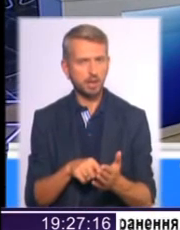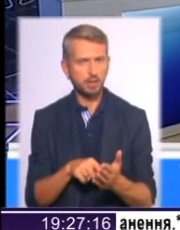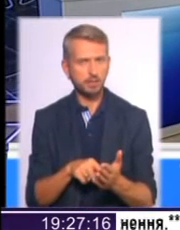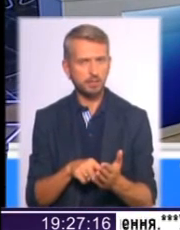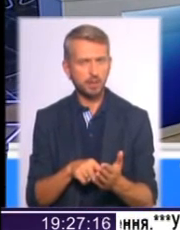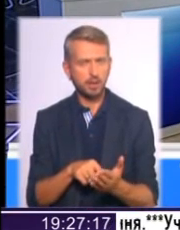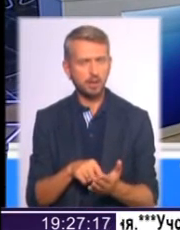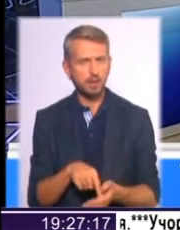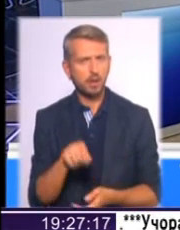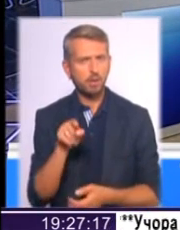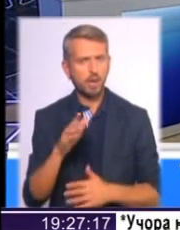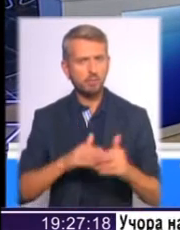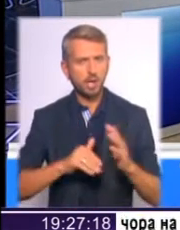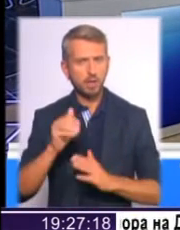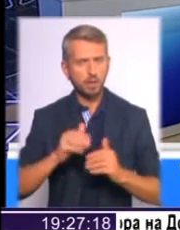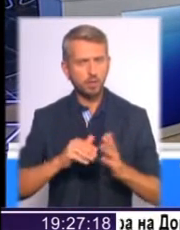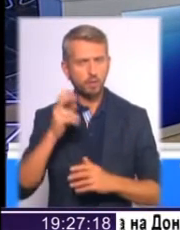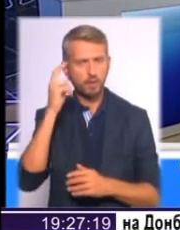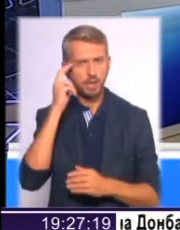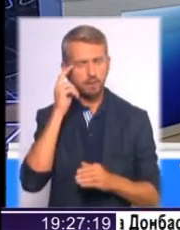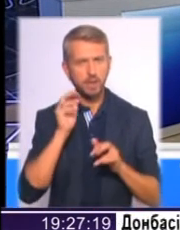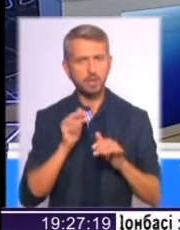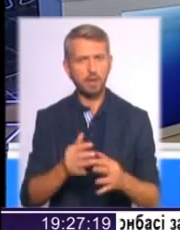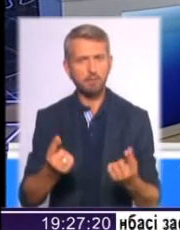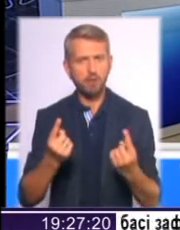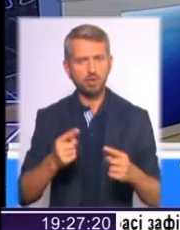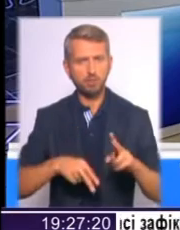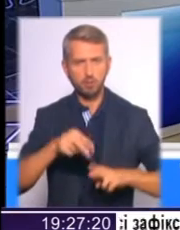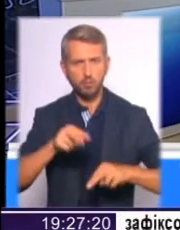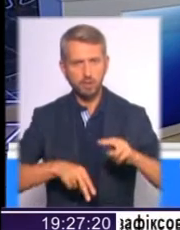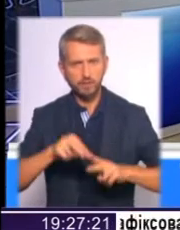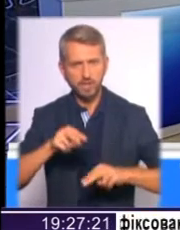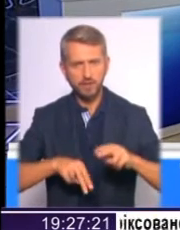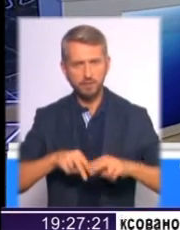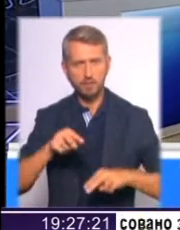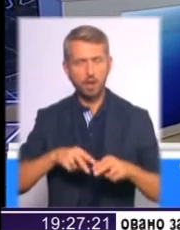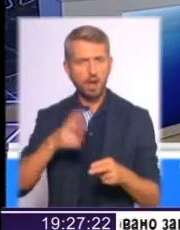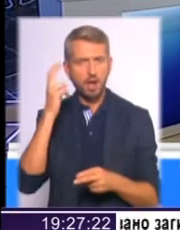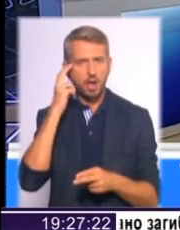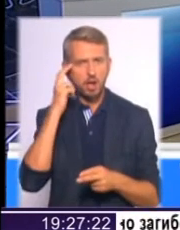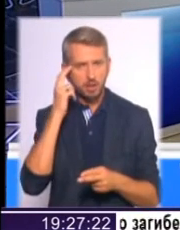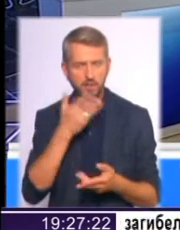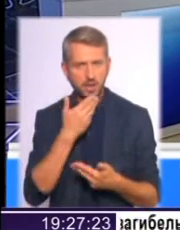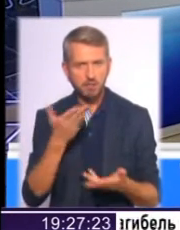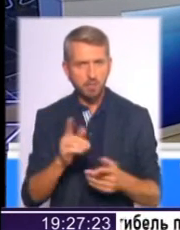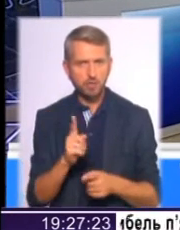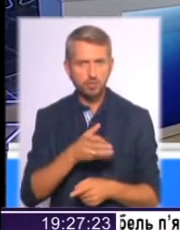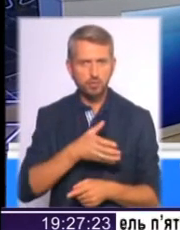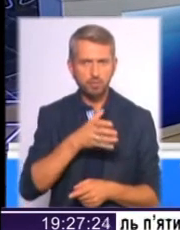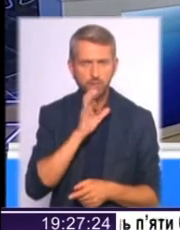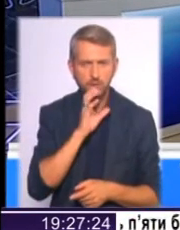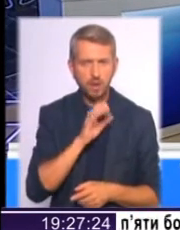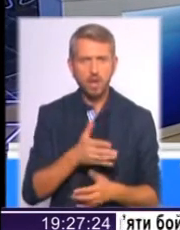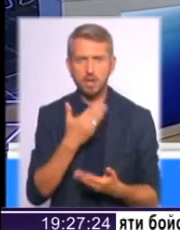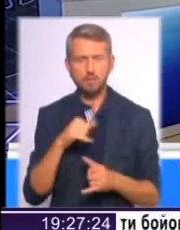У вас практично в Києві йде масштабне будівництво, а в Києві нема що пити, нема куди пісати, нема